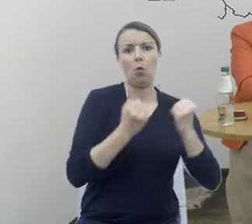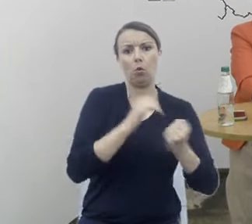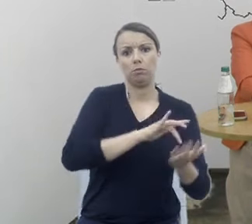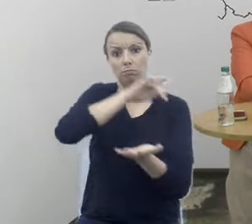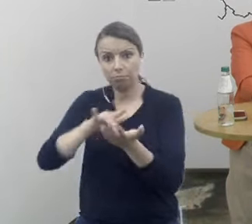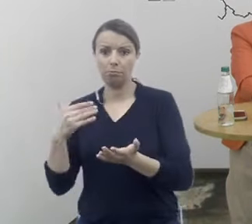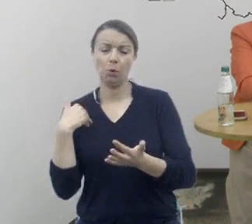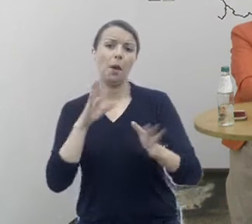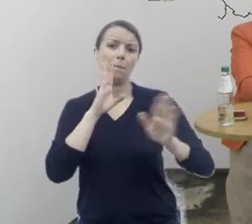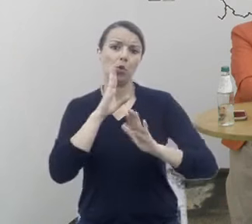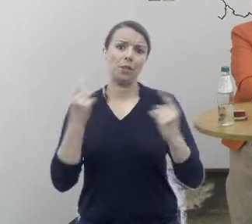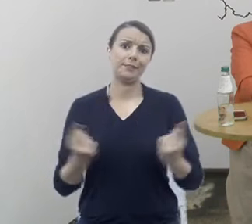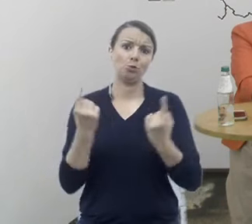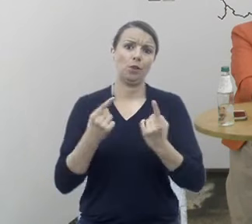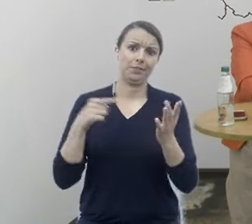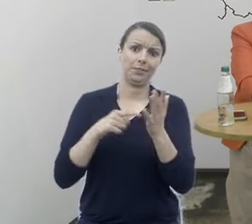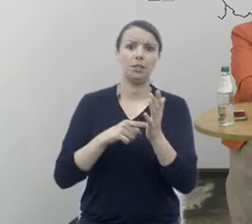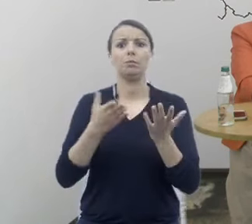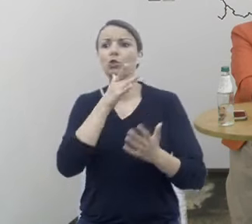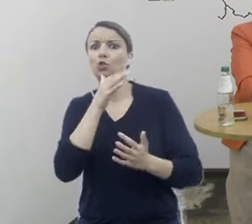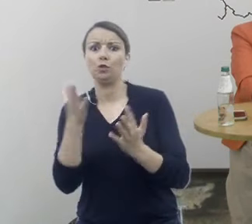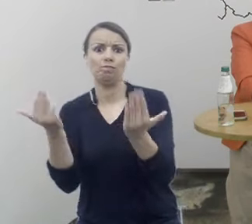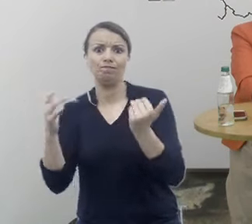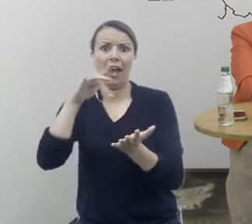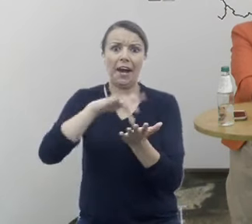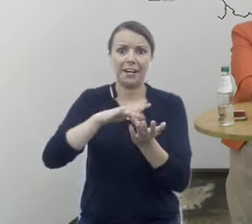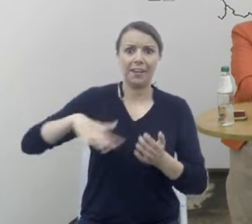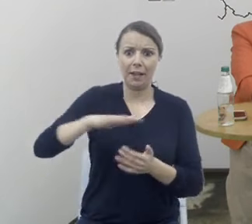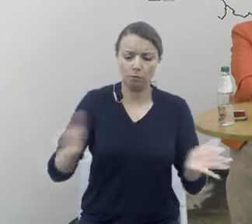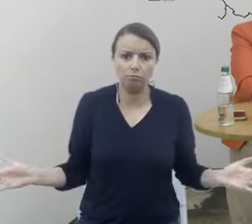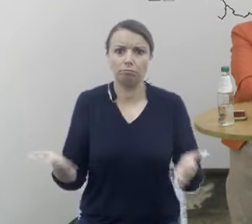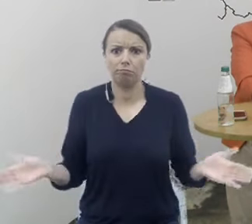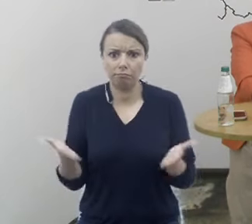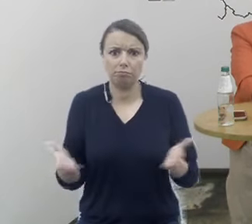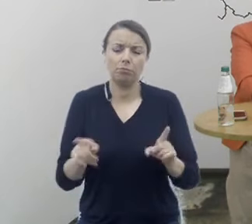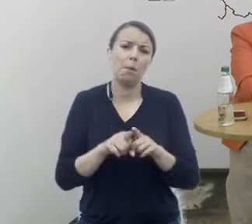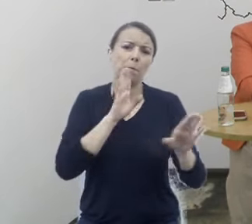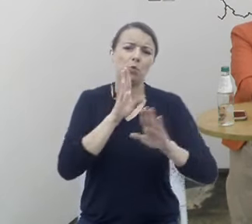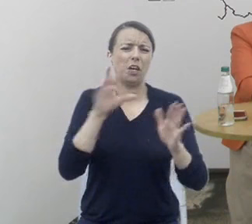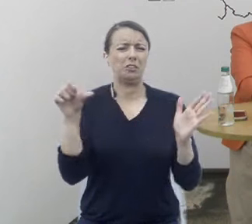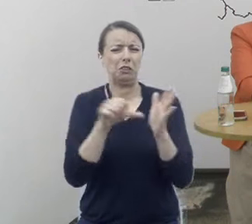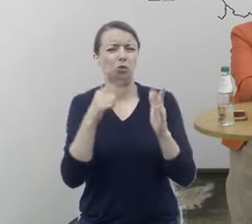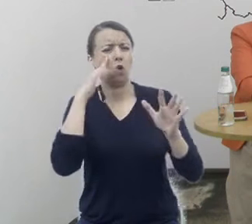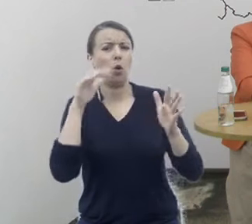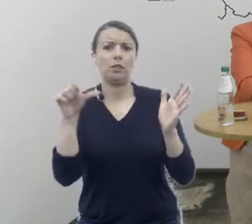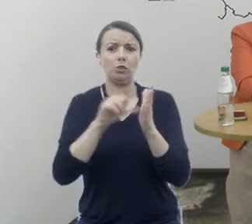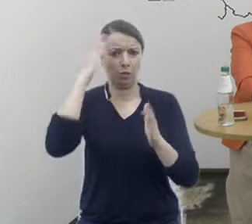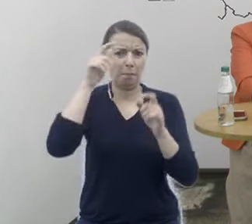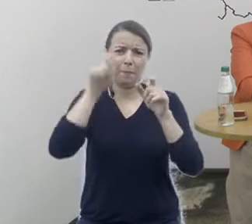samo zebranie Żydów na rynku. Też mniejsza miejscowość, tak 1200, no nie, wtedy około 1000 mieszkańców w